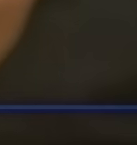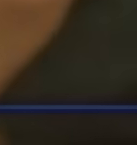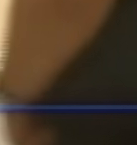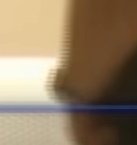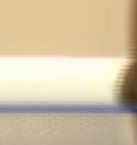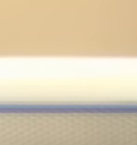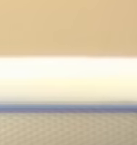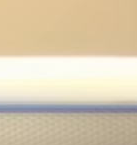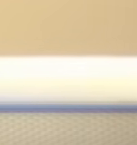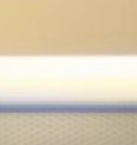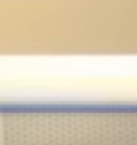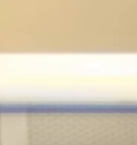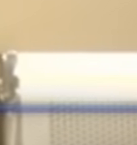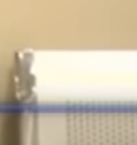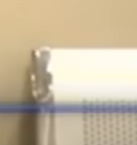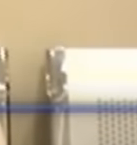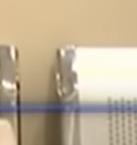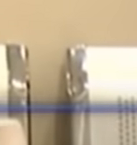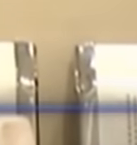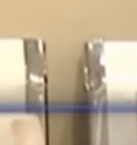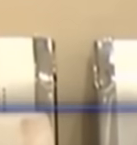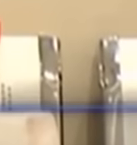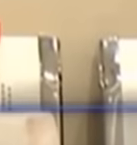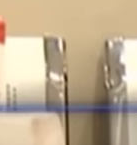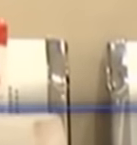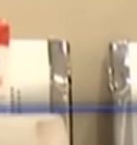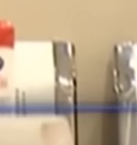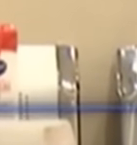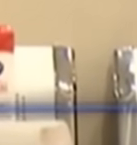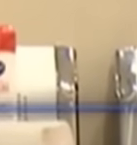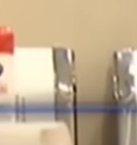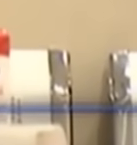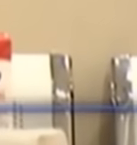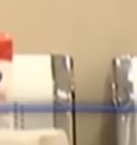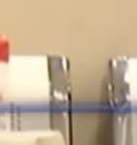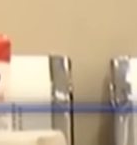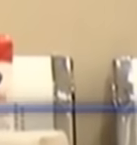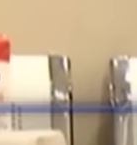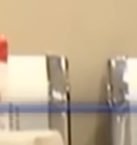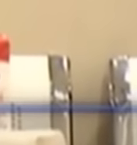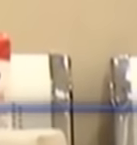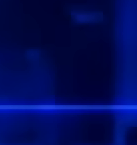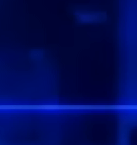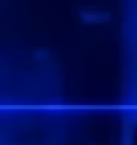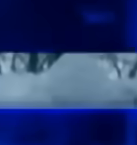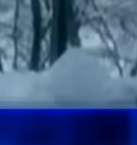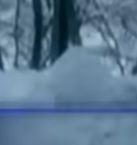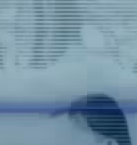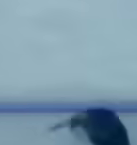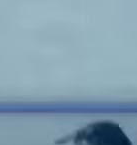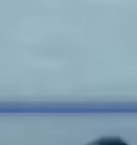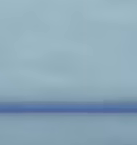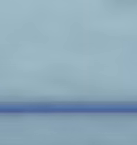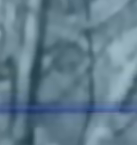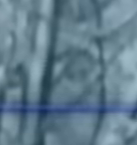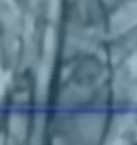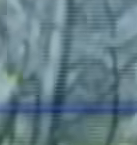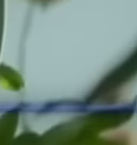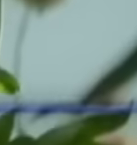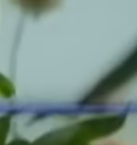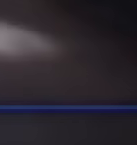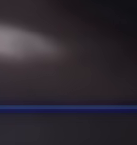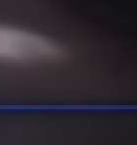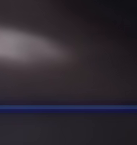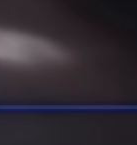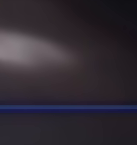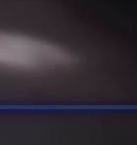Badoy, natulang guilty dahil sa pang-red tag sa isang hukom. Pero hindi kontento ang ilang grupo. Hot music video ng